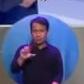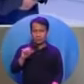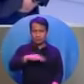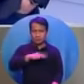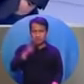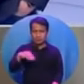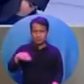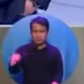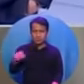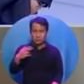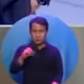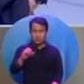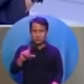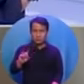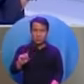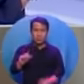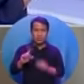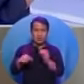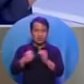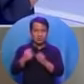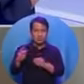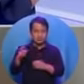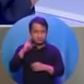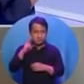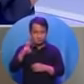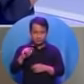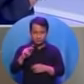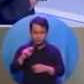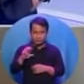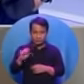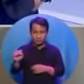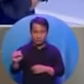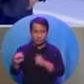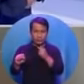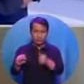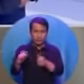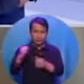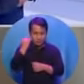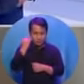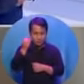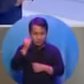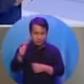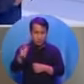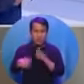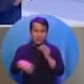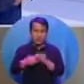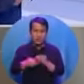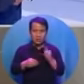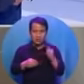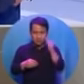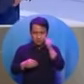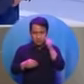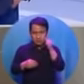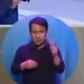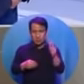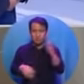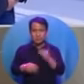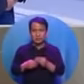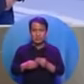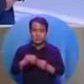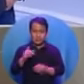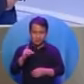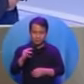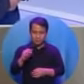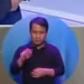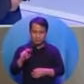Bohol, Sina Vanessa Takhan, Jessica Lingatong, Angeline Lingatong, Dominic